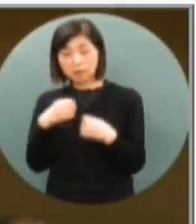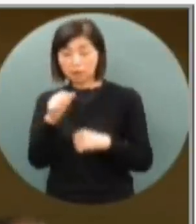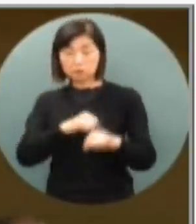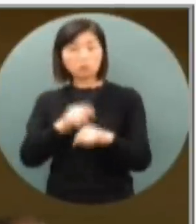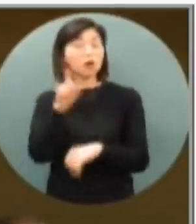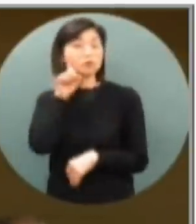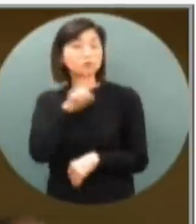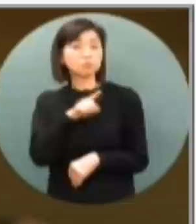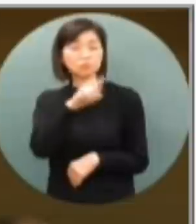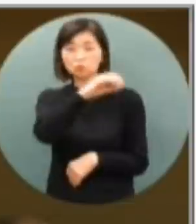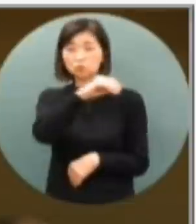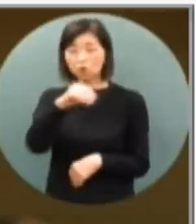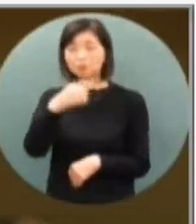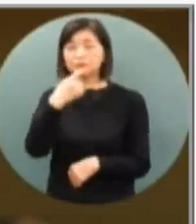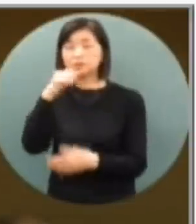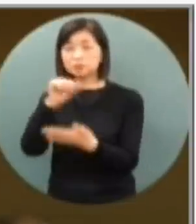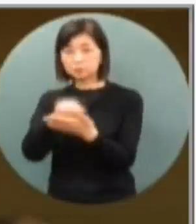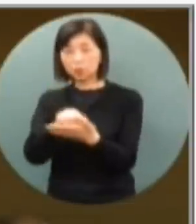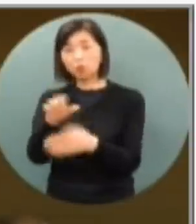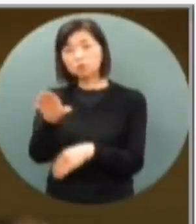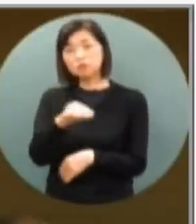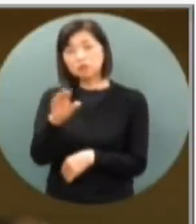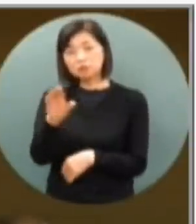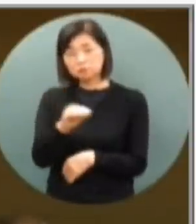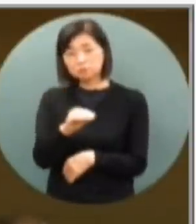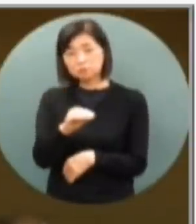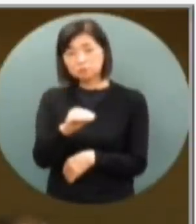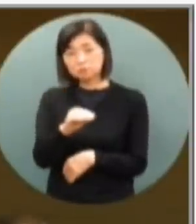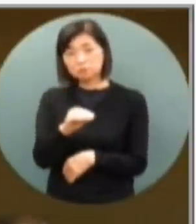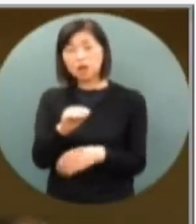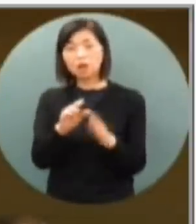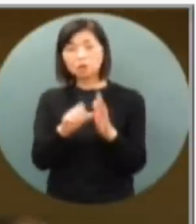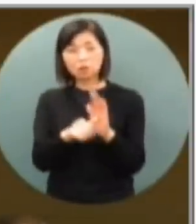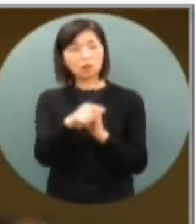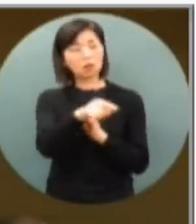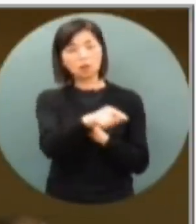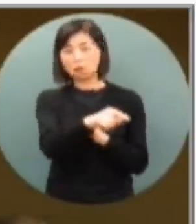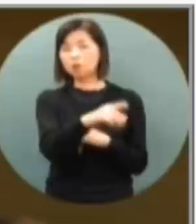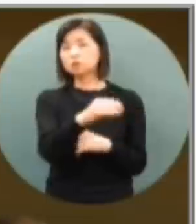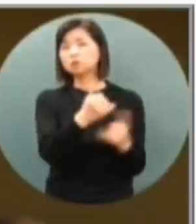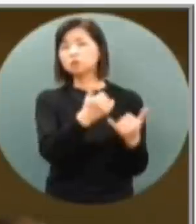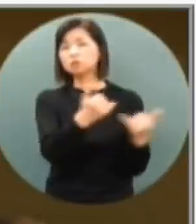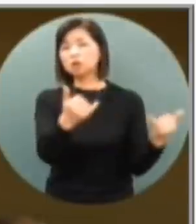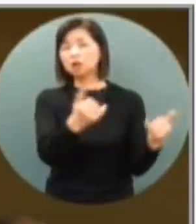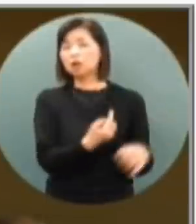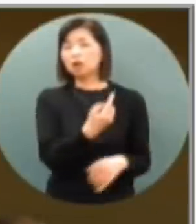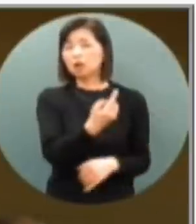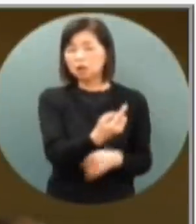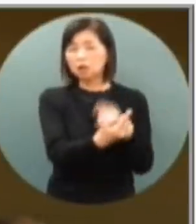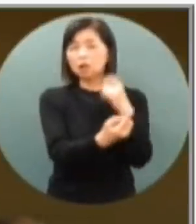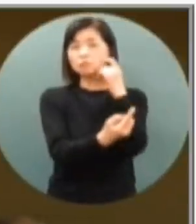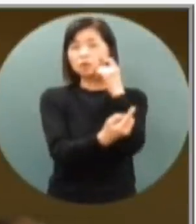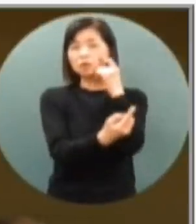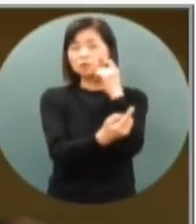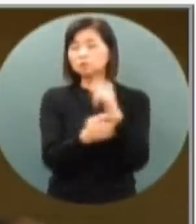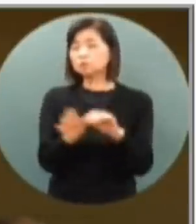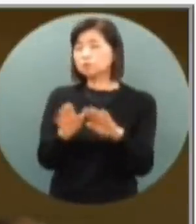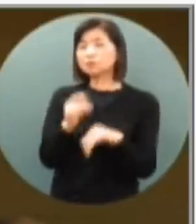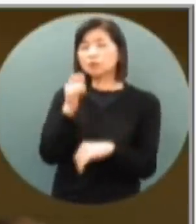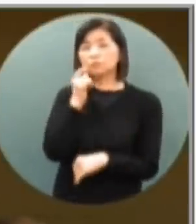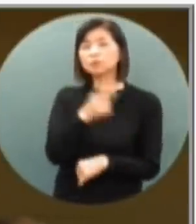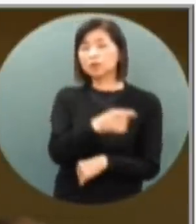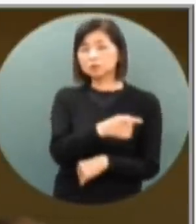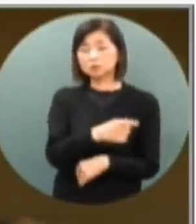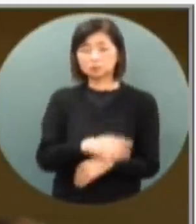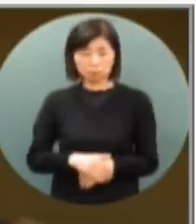につきまして、療養所の方での受け入れが困難であるというようなことがまず事情としてございますし、またご高齢になられてですね、